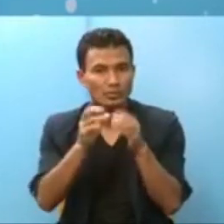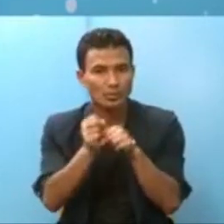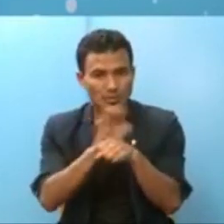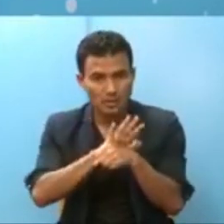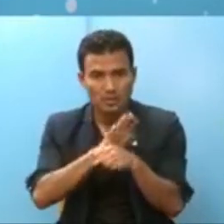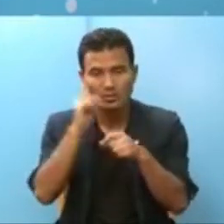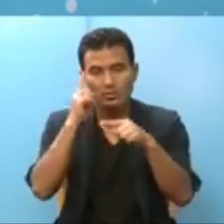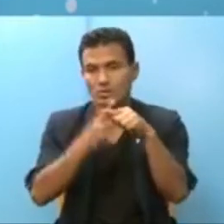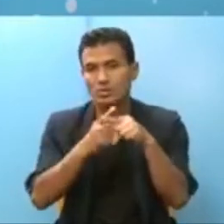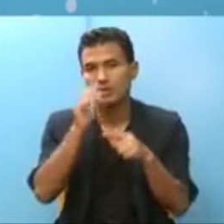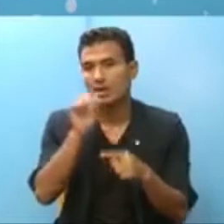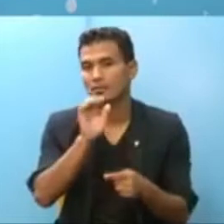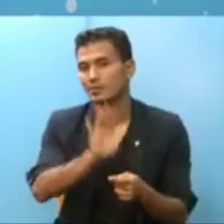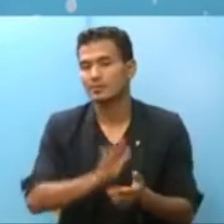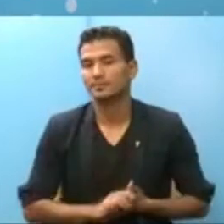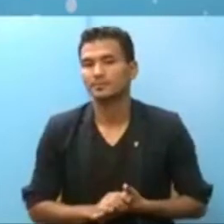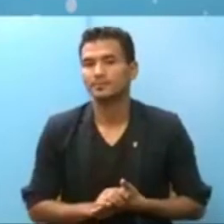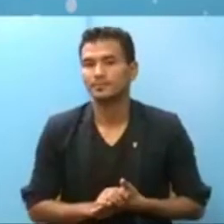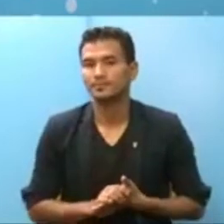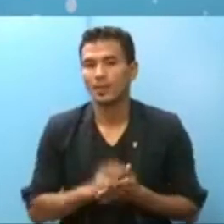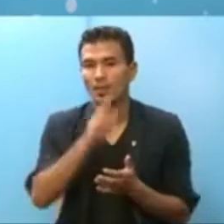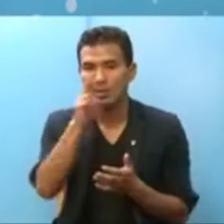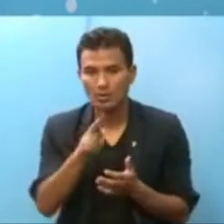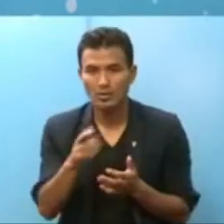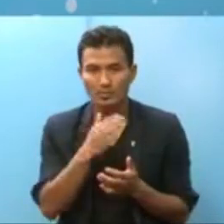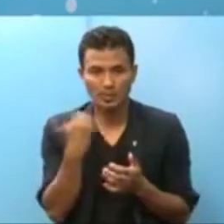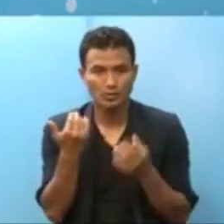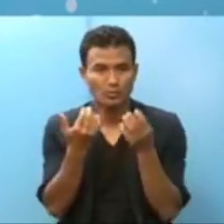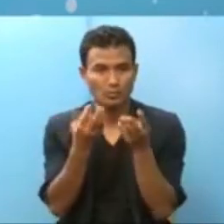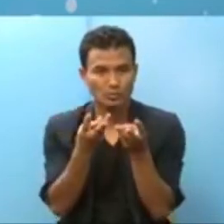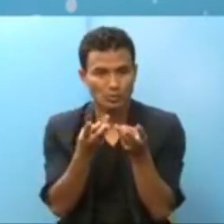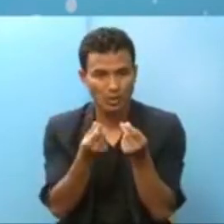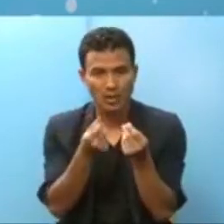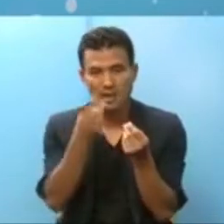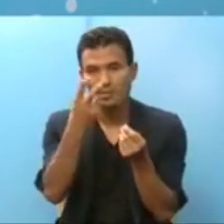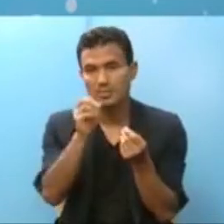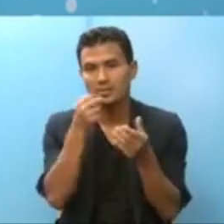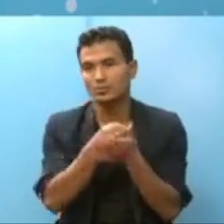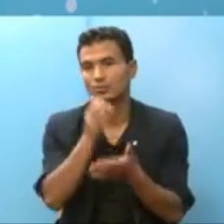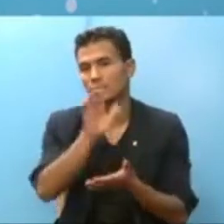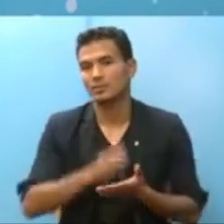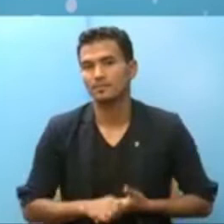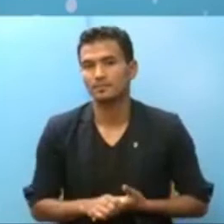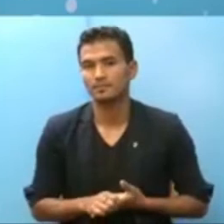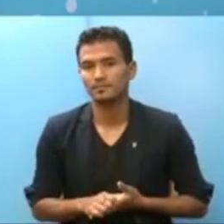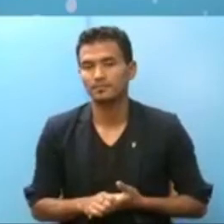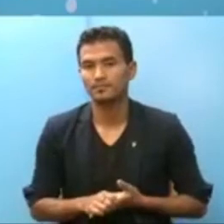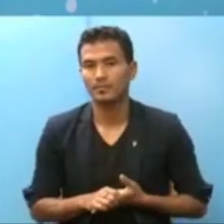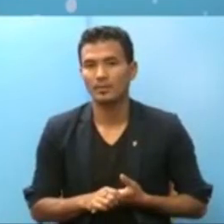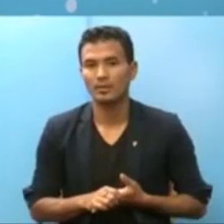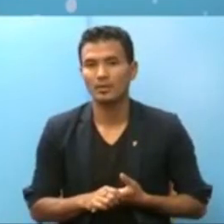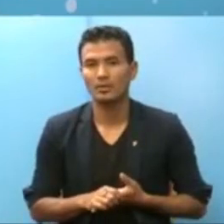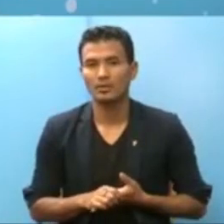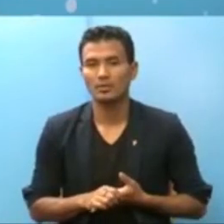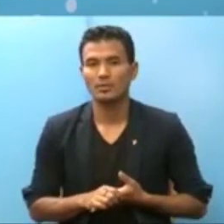पोजिटिव पुष्टि भाये को छा रा मिर्तु नेको संख्या विश्पुगे को छा रा